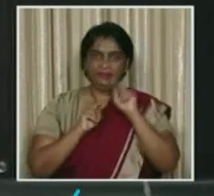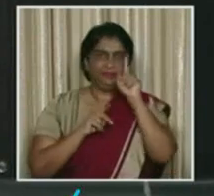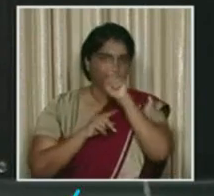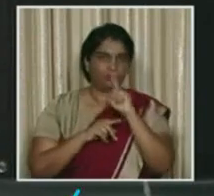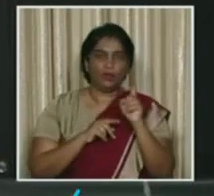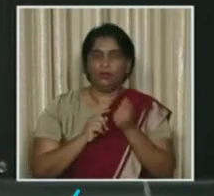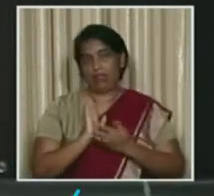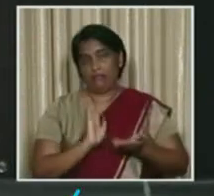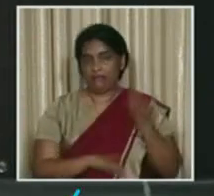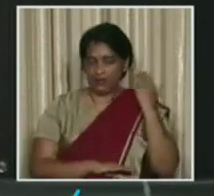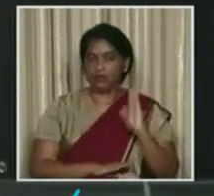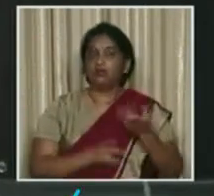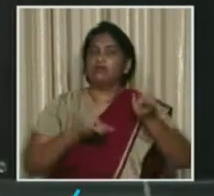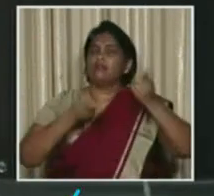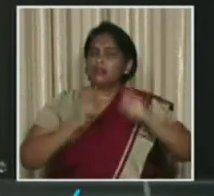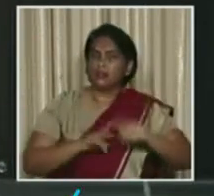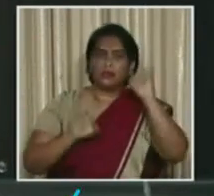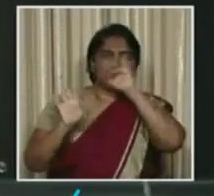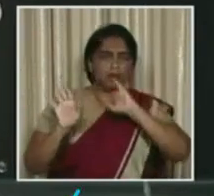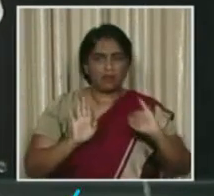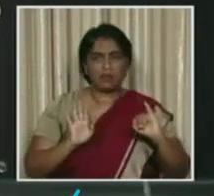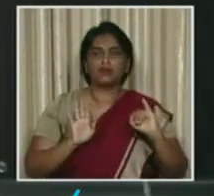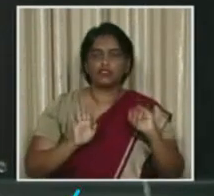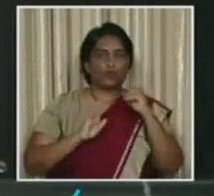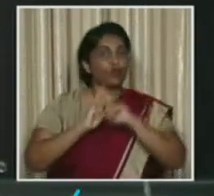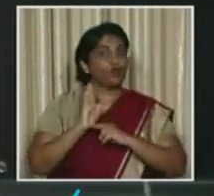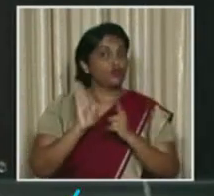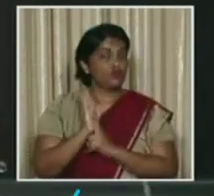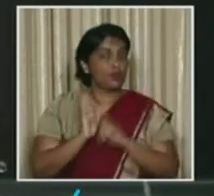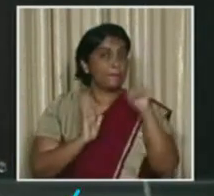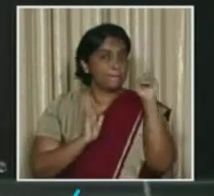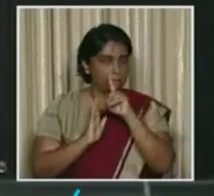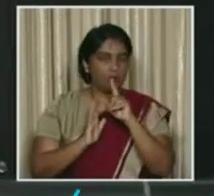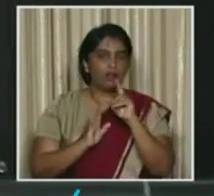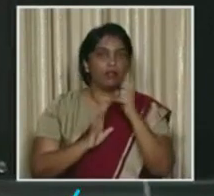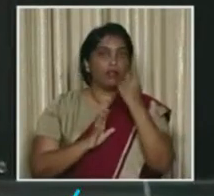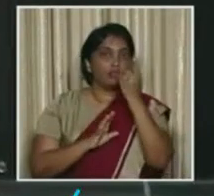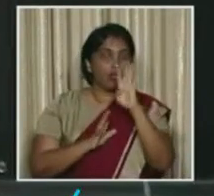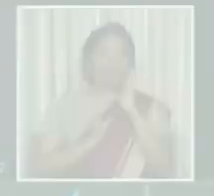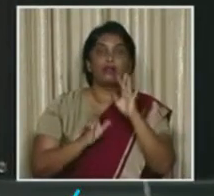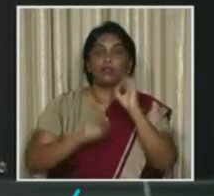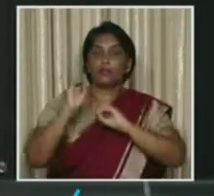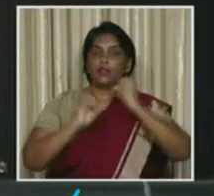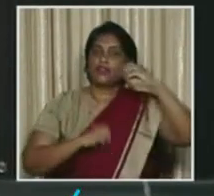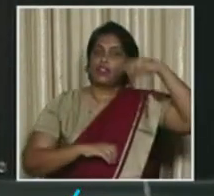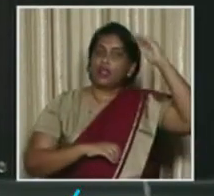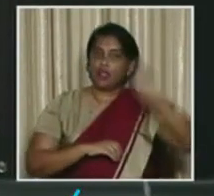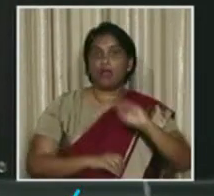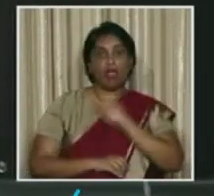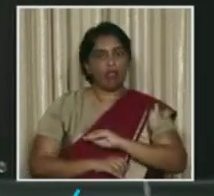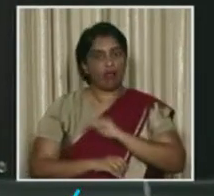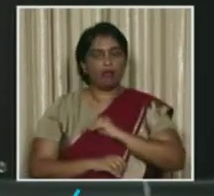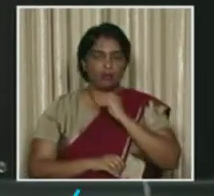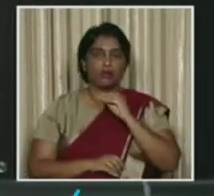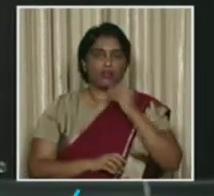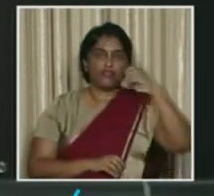විශාල ගාණකින් බිල වැඩි කළා. ඒකට මාස 6කට පස්සේ ඒ කියන්නේ ජූලි පළවෙනිදා ඉඳන් 114කින් විදුලි බිල අඩු කළා. ඒ කියන්නේ ලාභ ලබන හින්දා